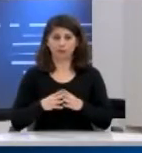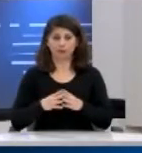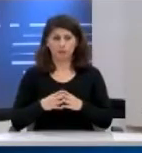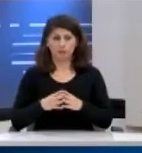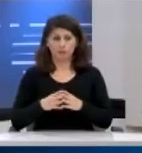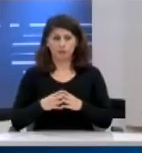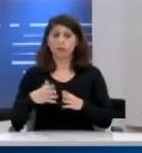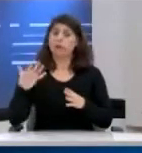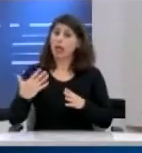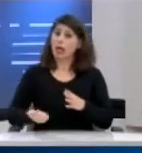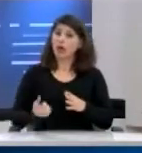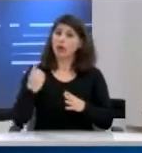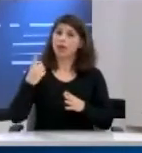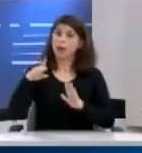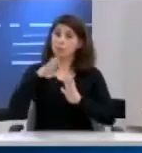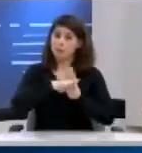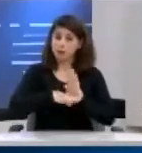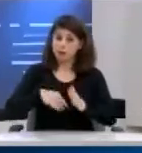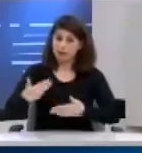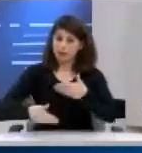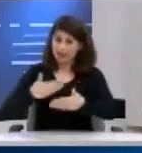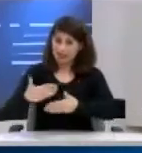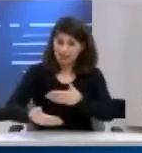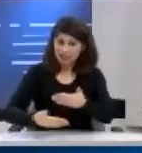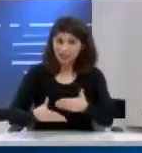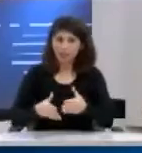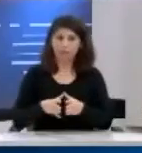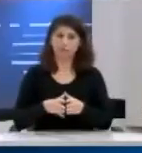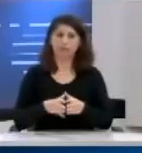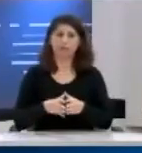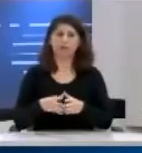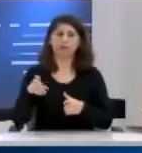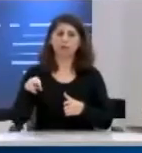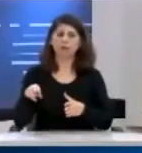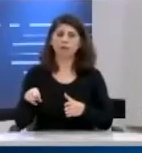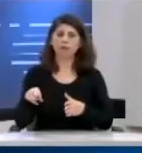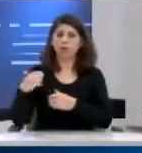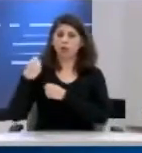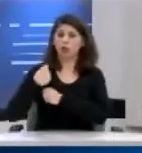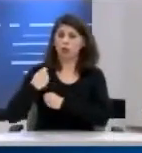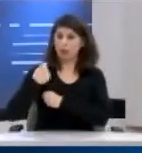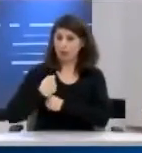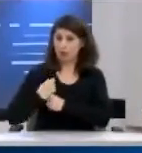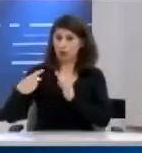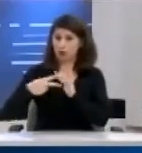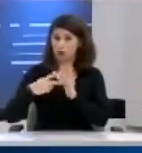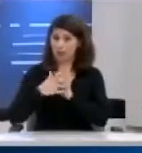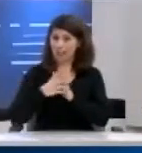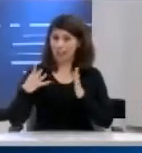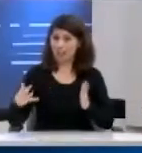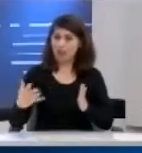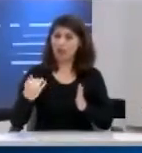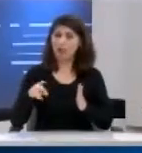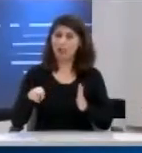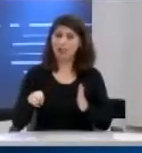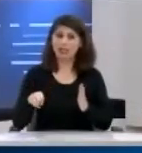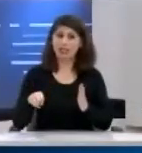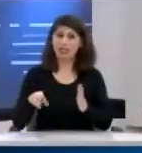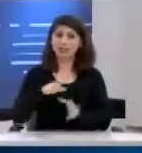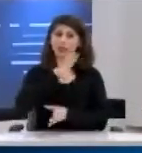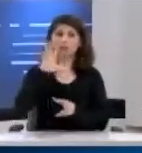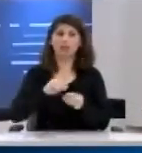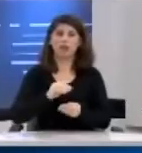έχουμε ένα πρόγραμμα σε εξέλιξη που αφορά το Γενάρη του 19, πρόγραμμα σε εξέλιξη που αφορά συνολικό